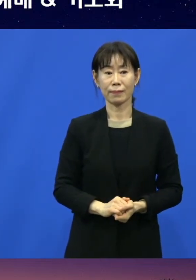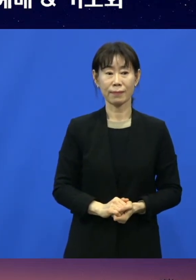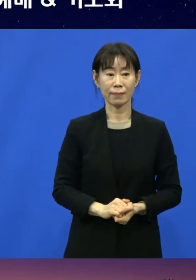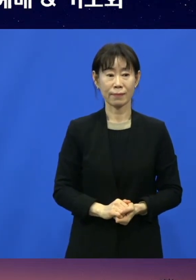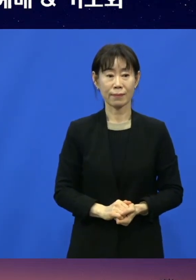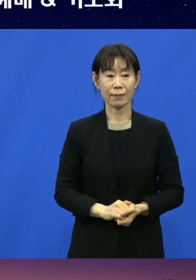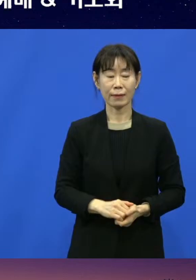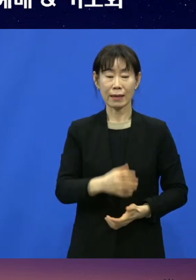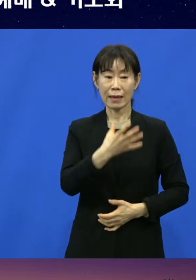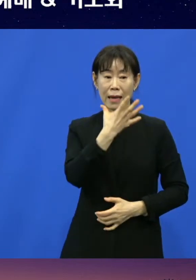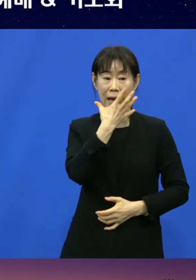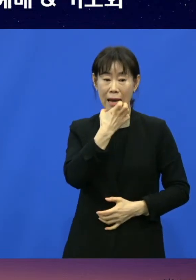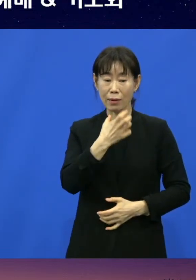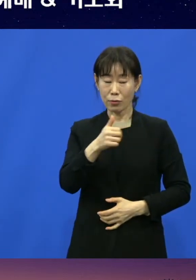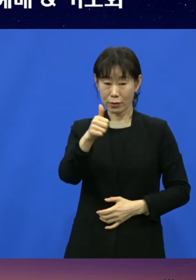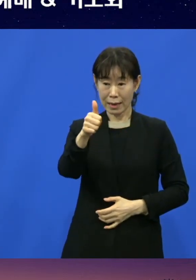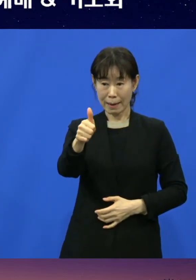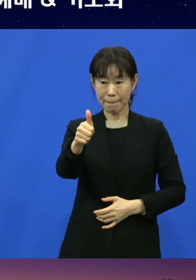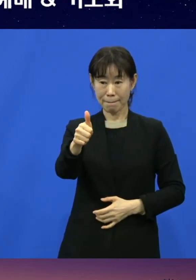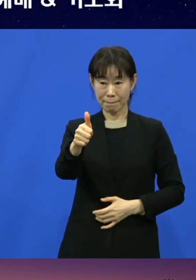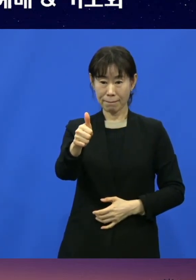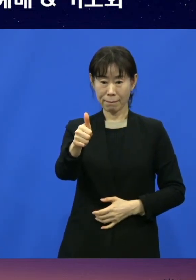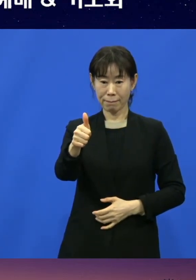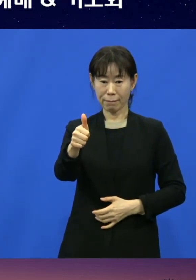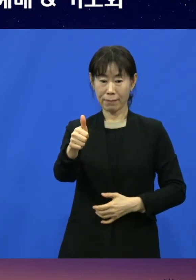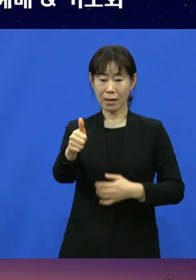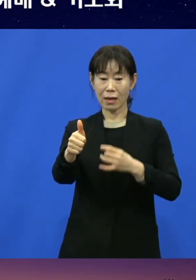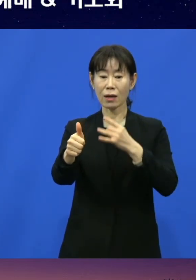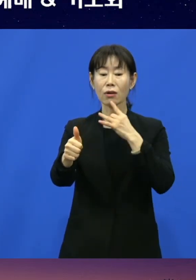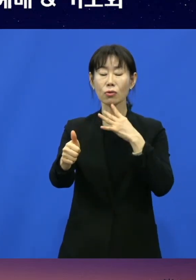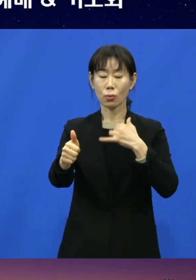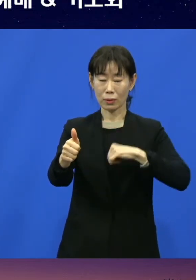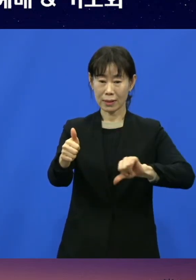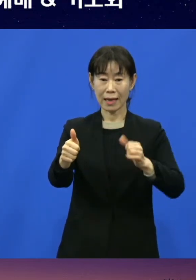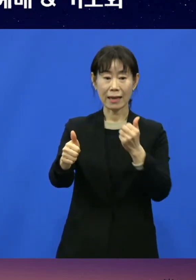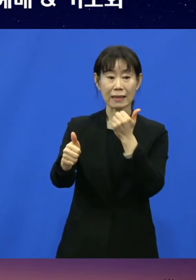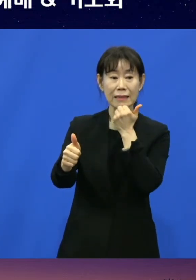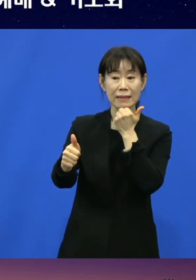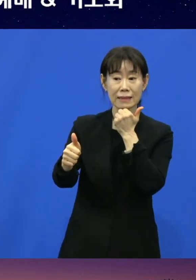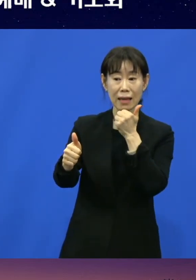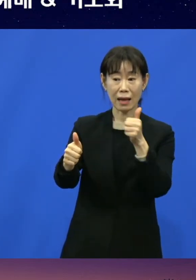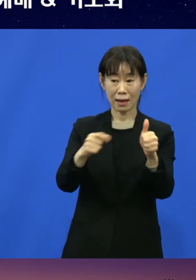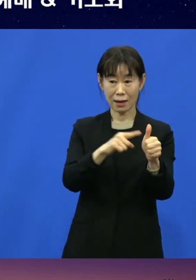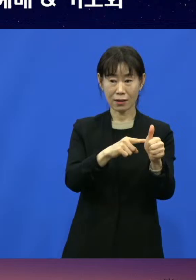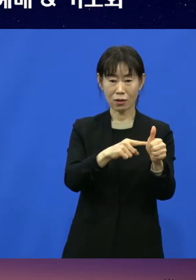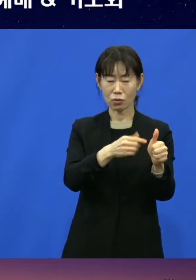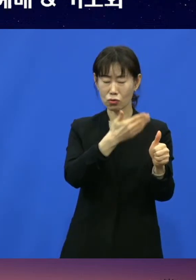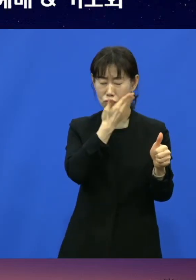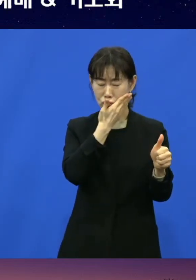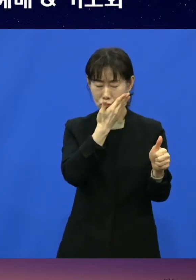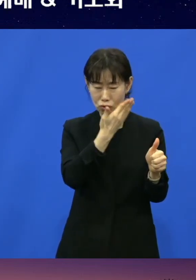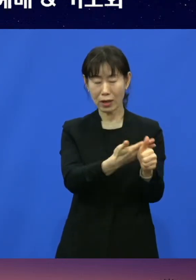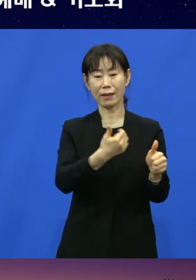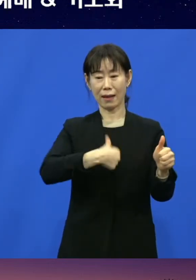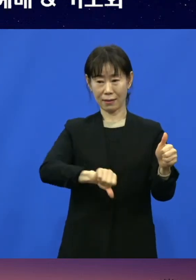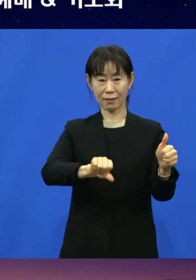여러분, 아브라함에게 있어서 독자 이삭이 대단히 중요한 그의 모든